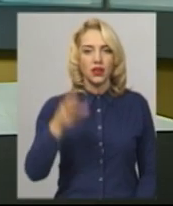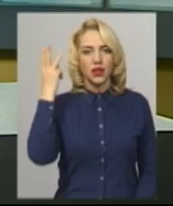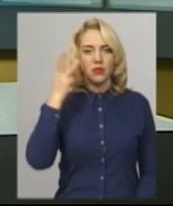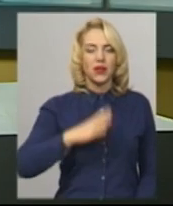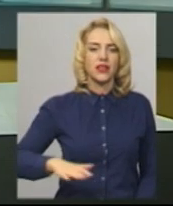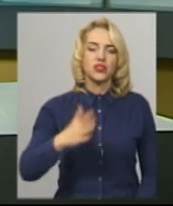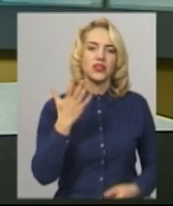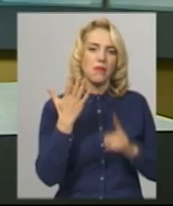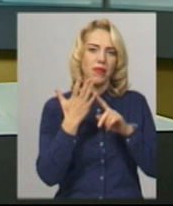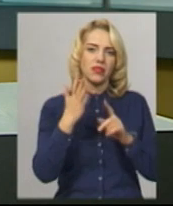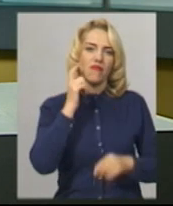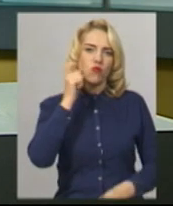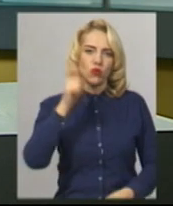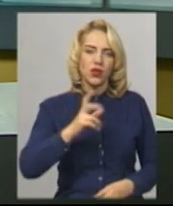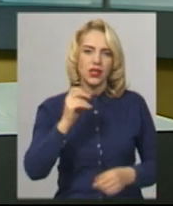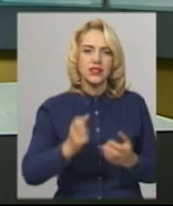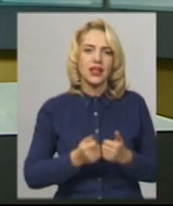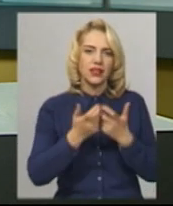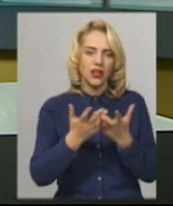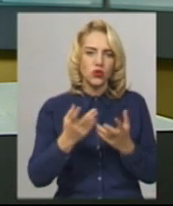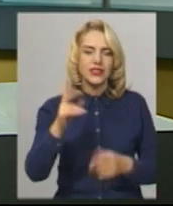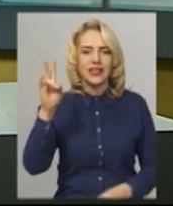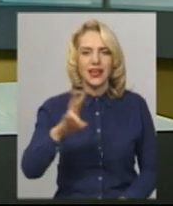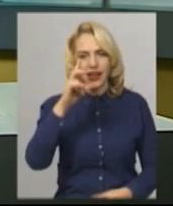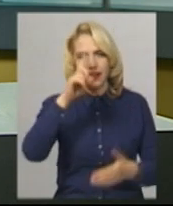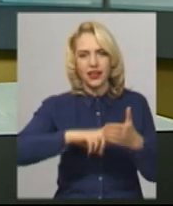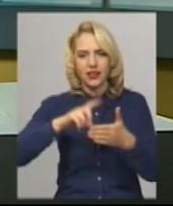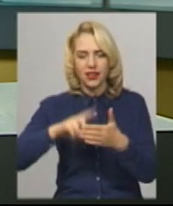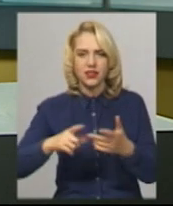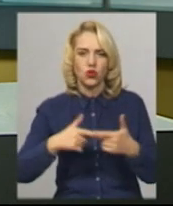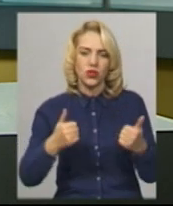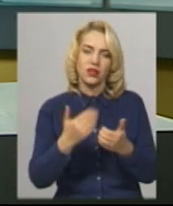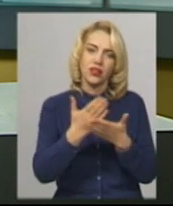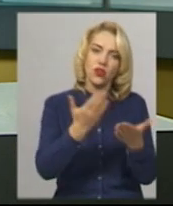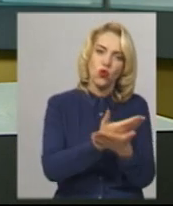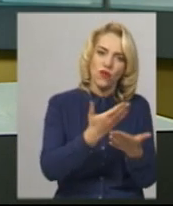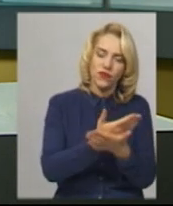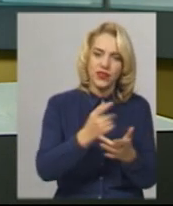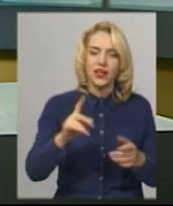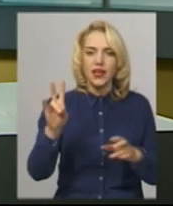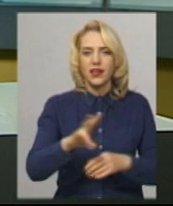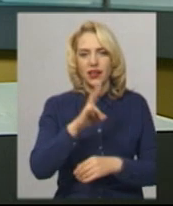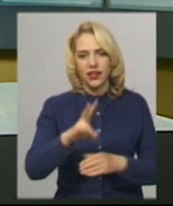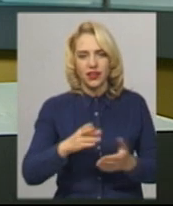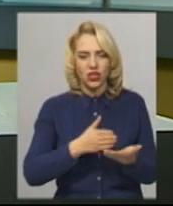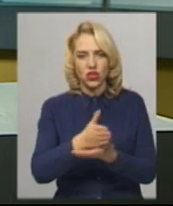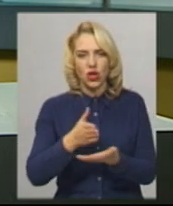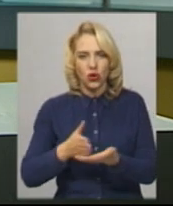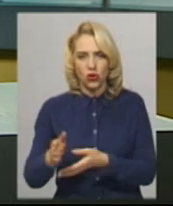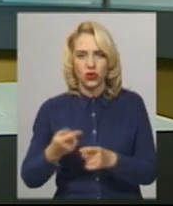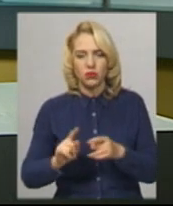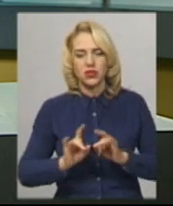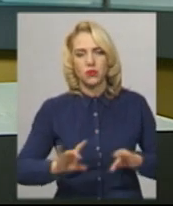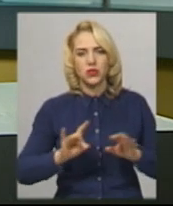Хмельниччина – п'ята в Україні за кількістю релігійних організацій. Серед них є частина нових релігійних рухів і течій. Про це повідомила